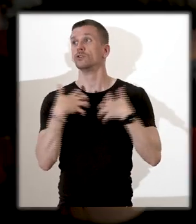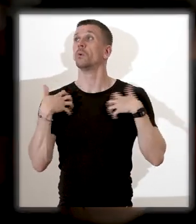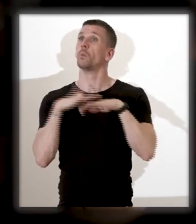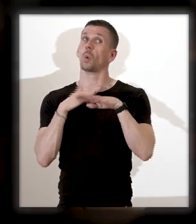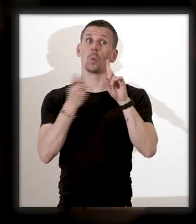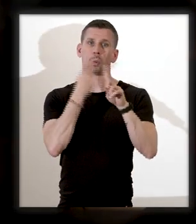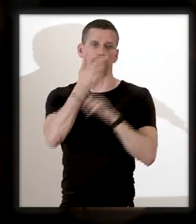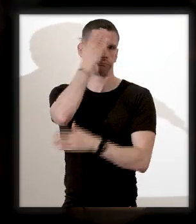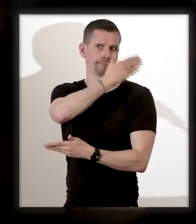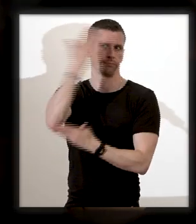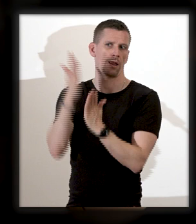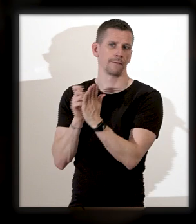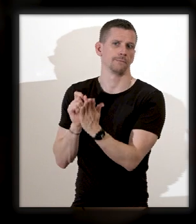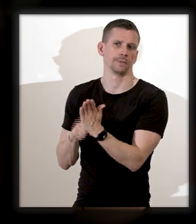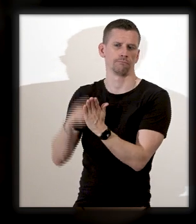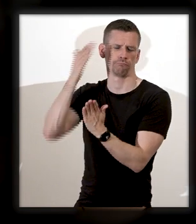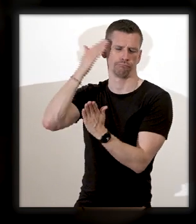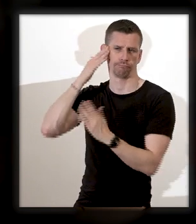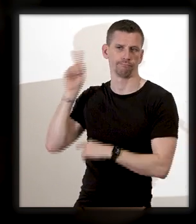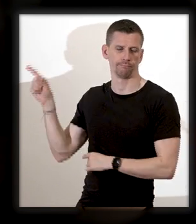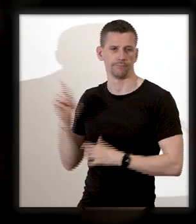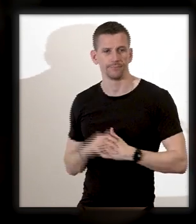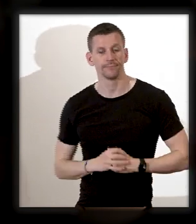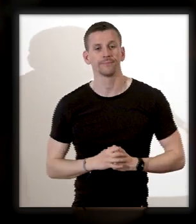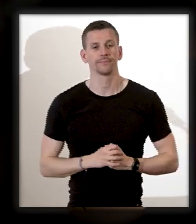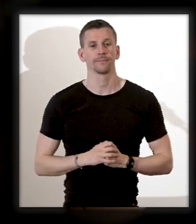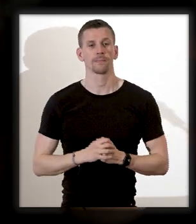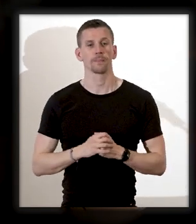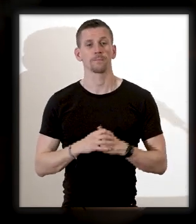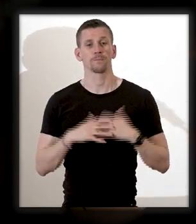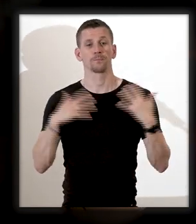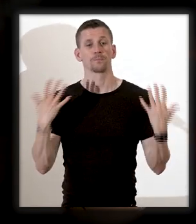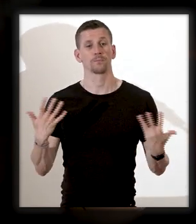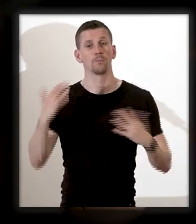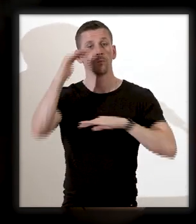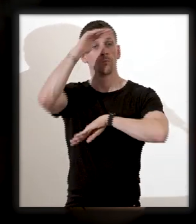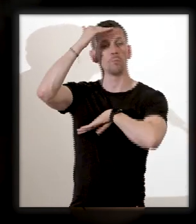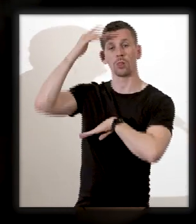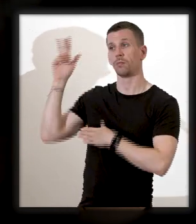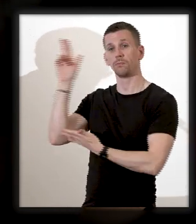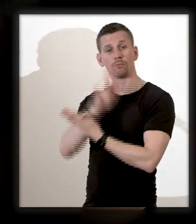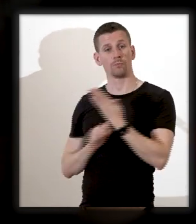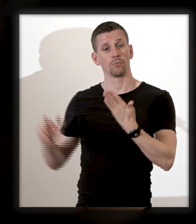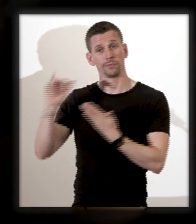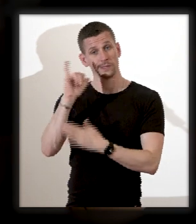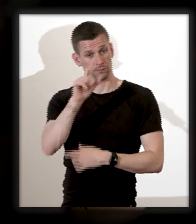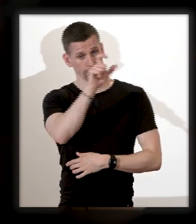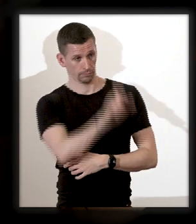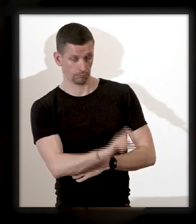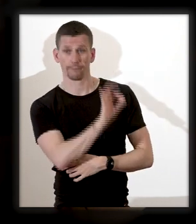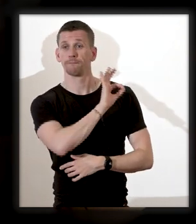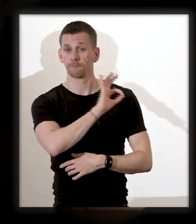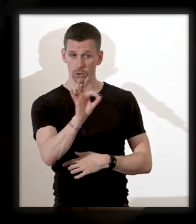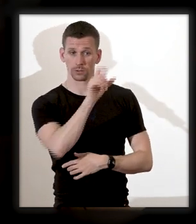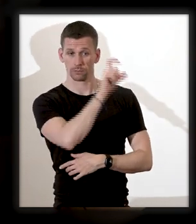Lorsque ce tableau est commandé à un peintre français, puisque c'est un Français qui le réalise, qui est venu travailler à Tunis,